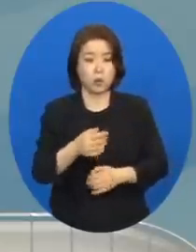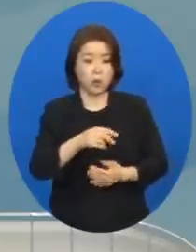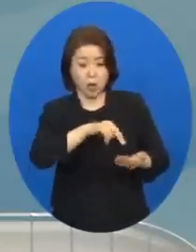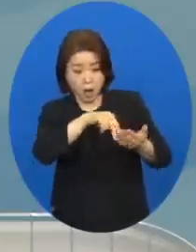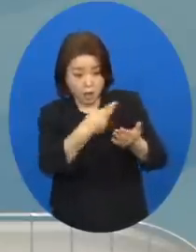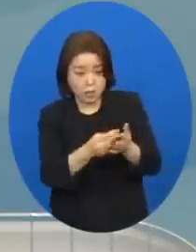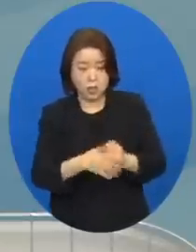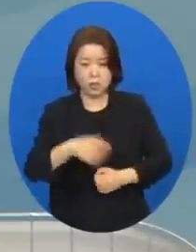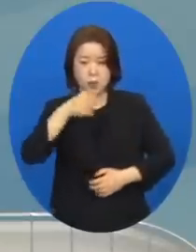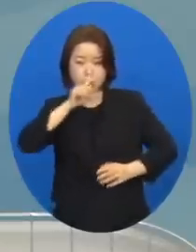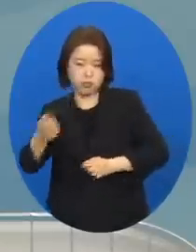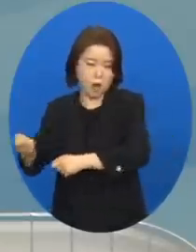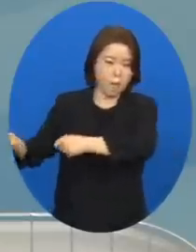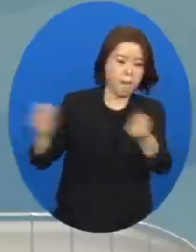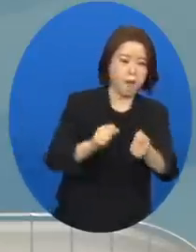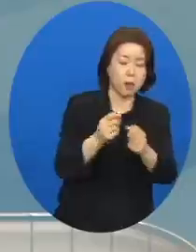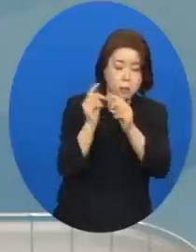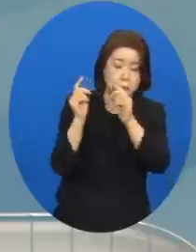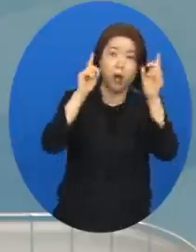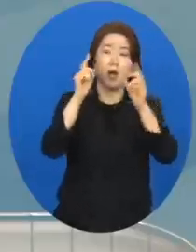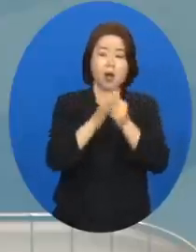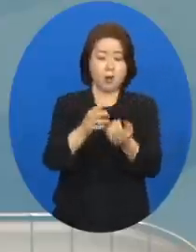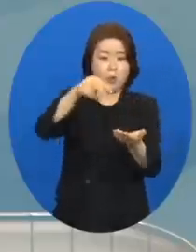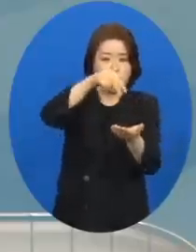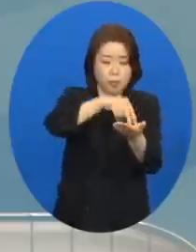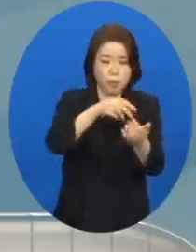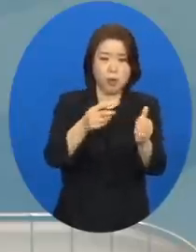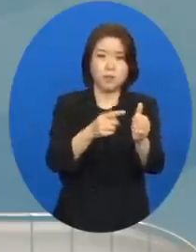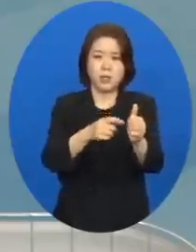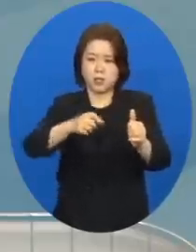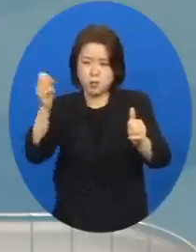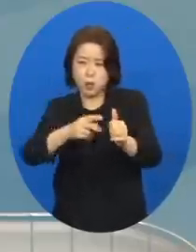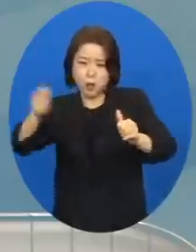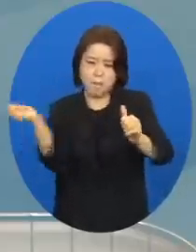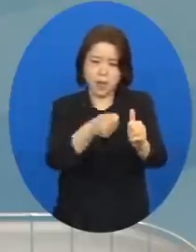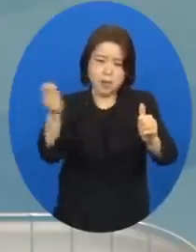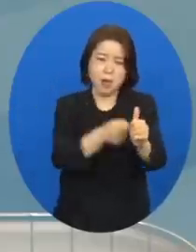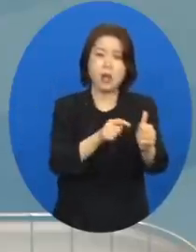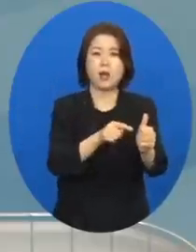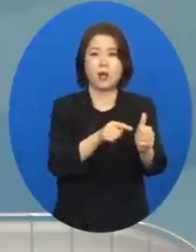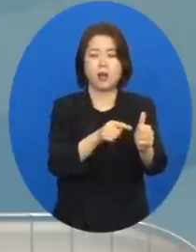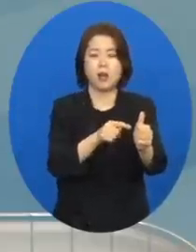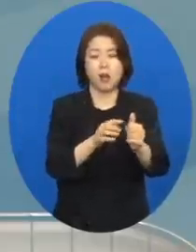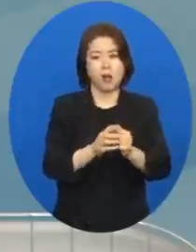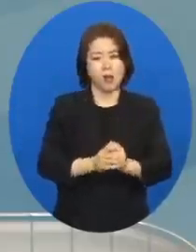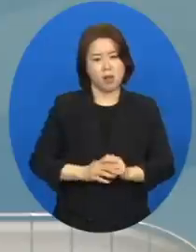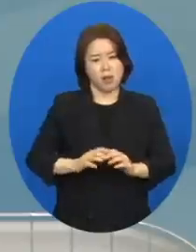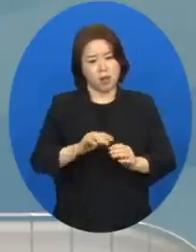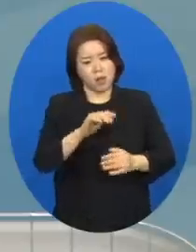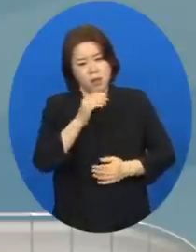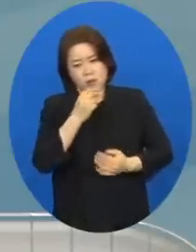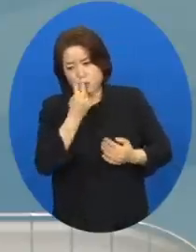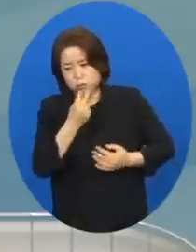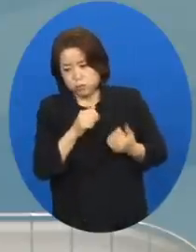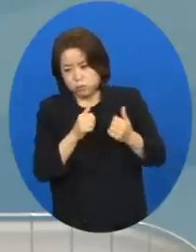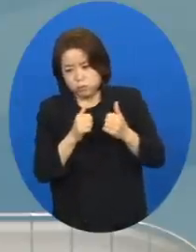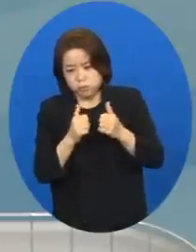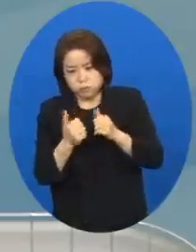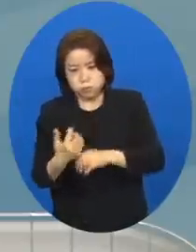끼얹어서 깨우고 또 몽둥이질을 했어요. 사람이 이제 죽어가는 지경이 됐어요. 그래도